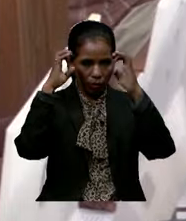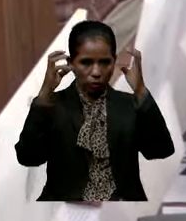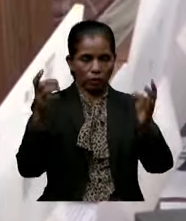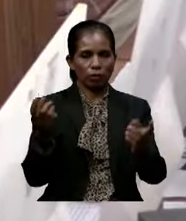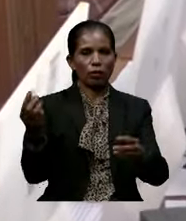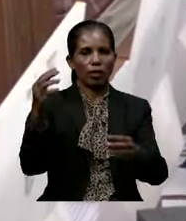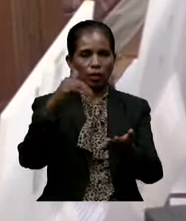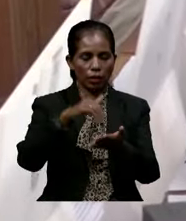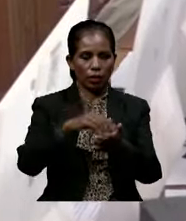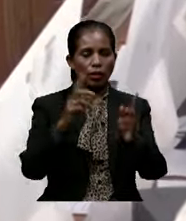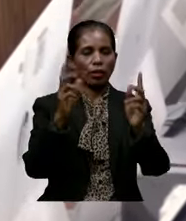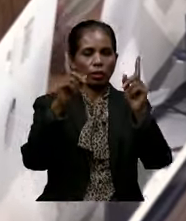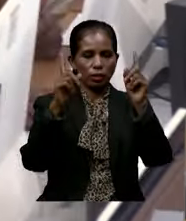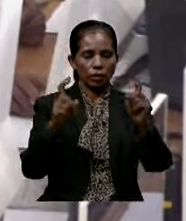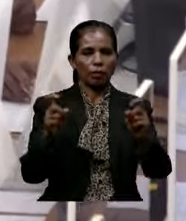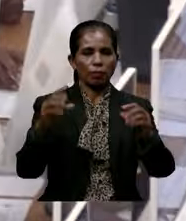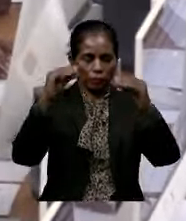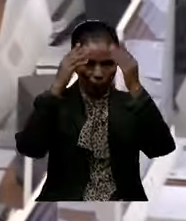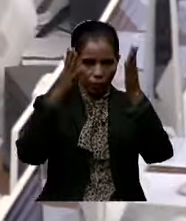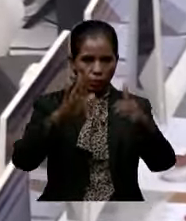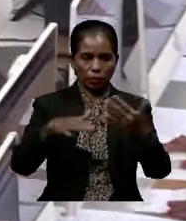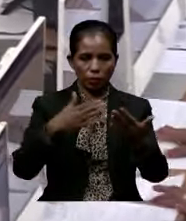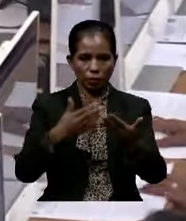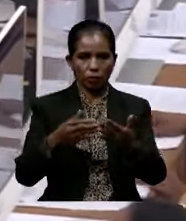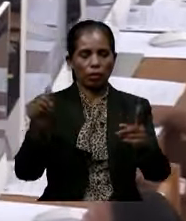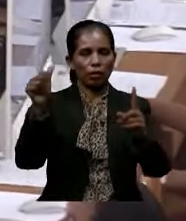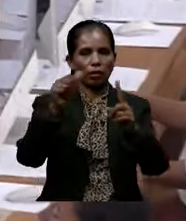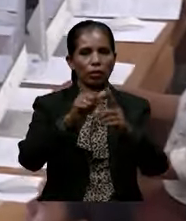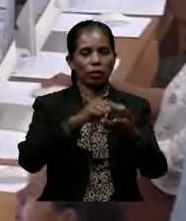halotan teste bolsa kandidatura ba profesores sira podi atinji